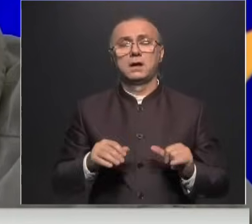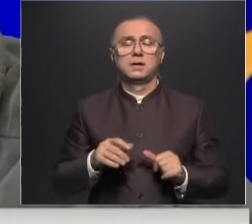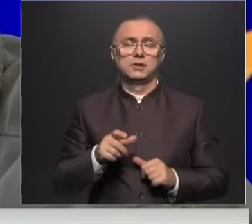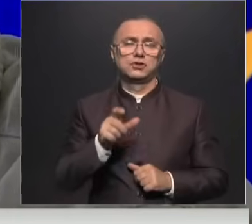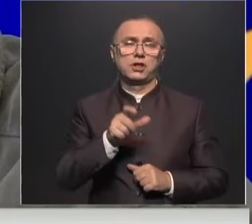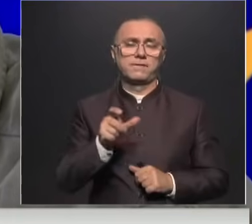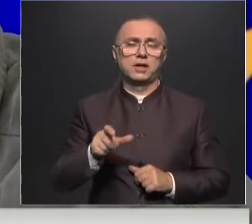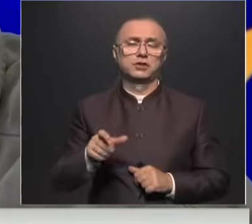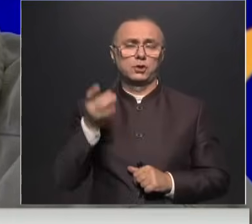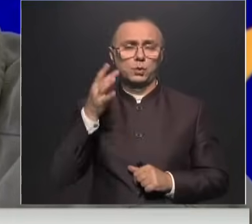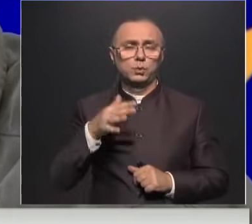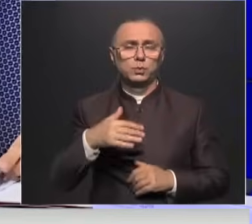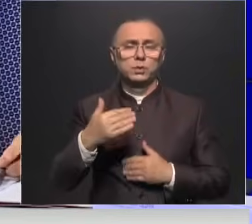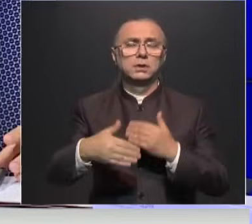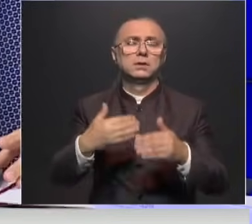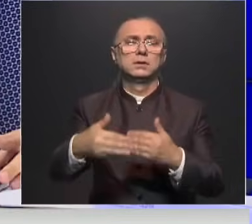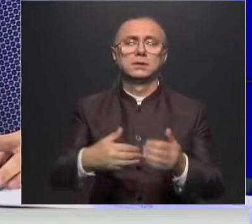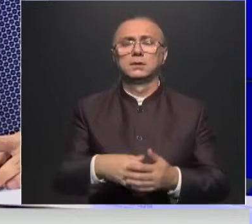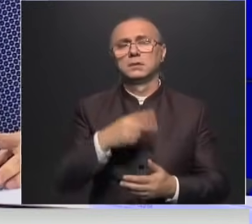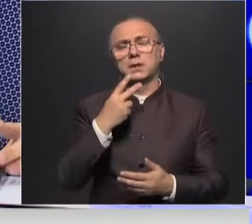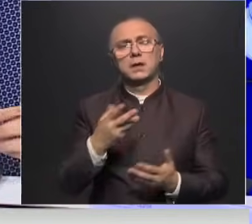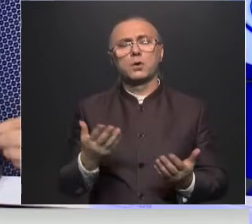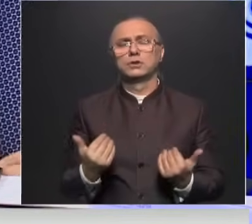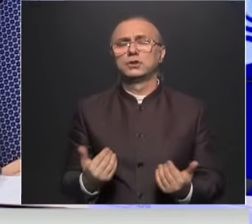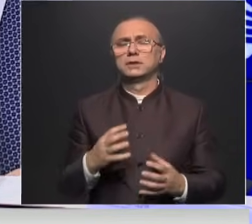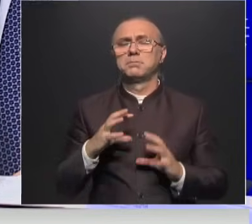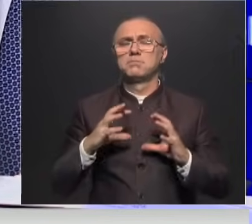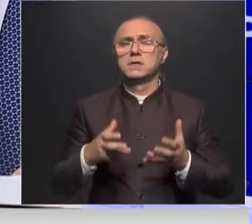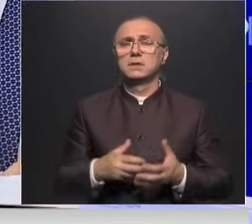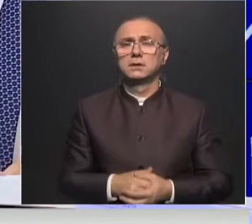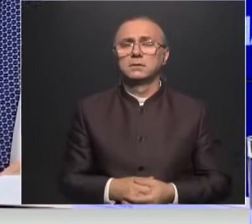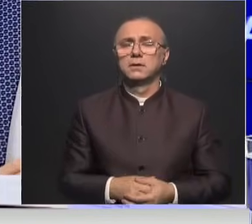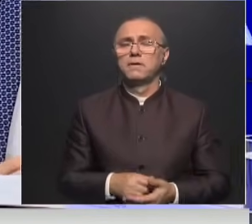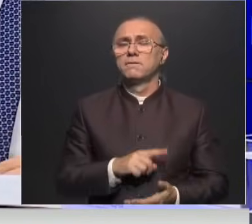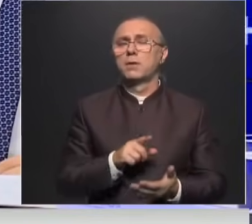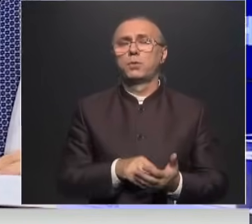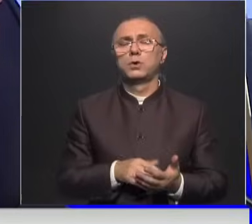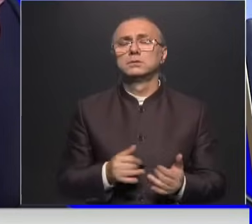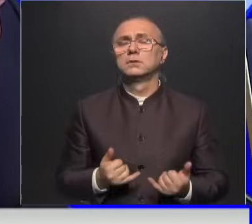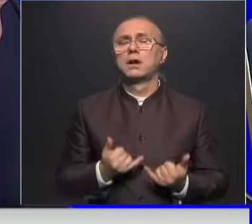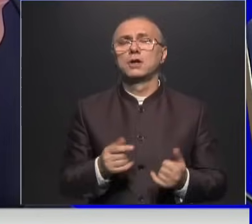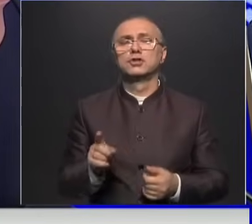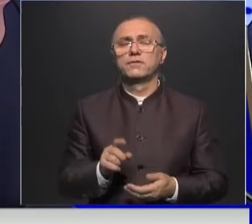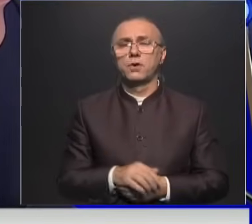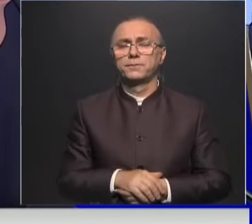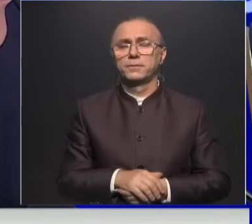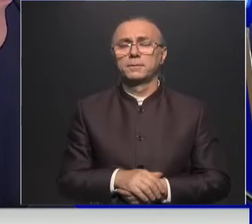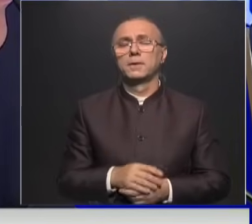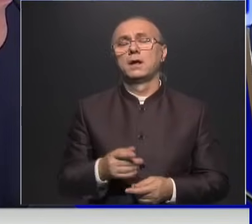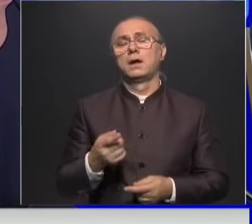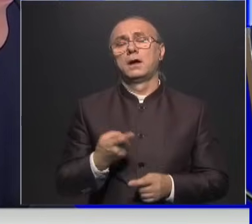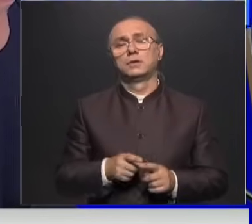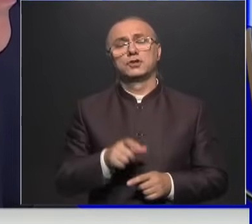и сегодня, если смотреть на то, каков мир, то прежде всего вопрос «для чего» – это вопрос, на который отвечает человек в религиозном